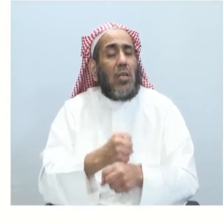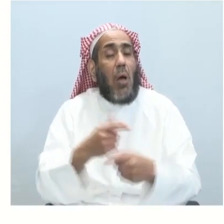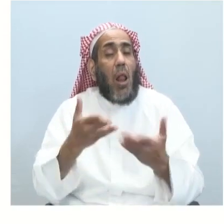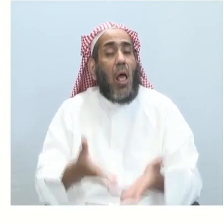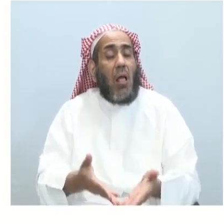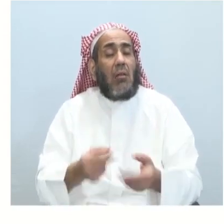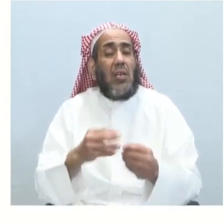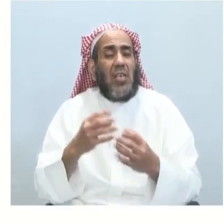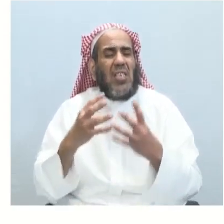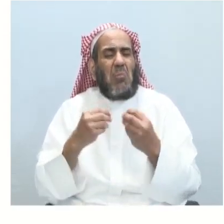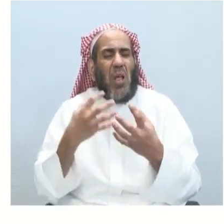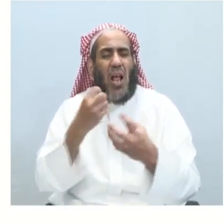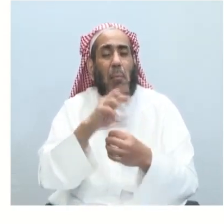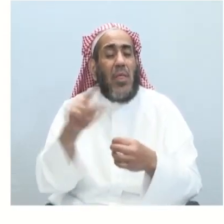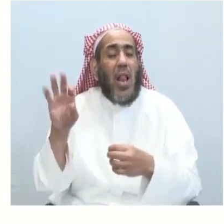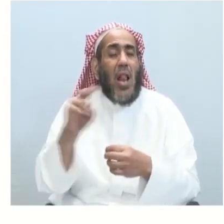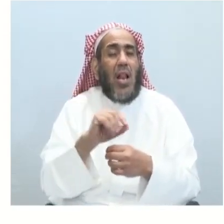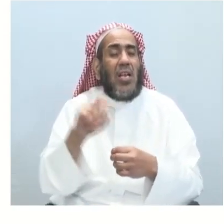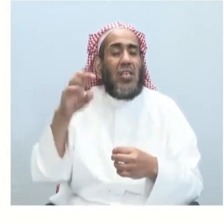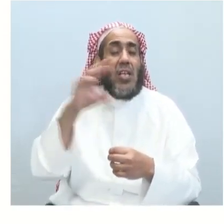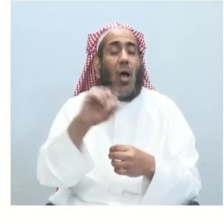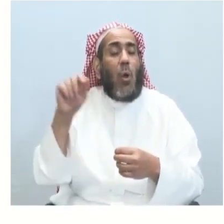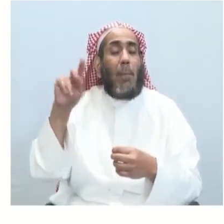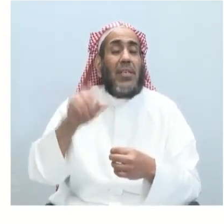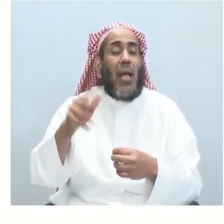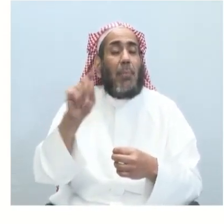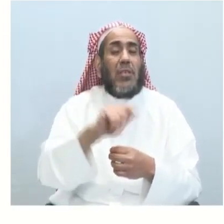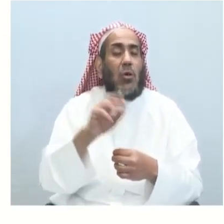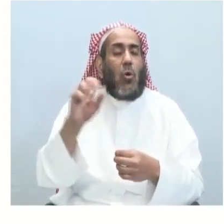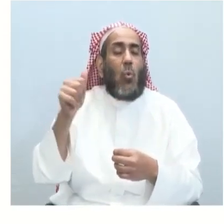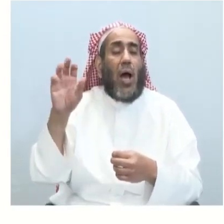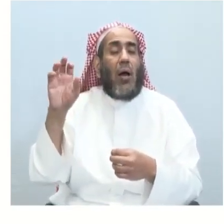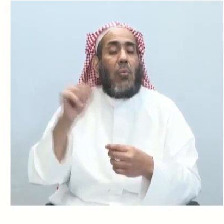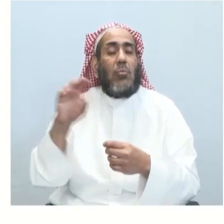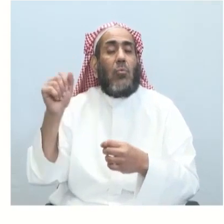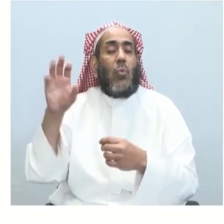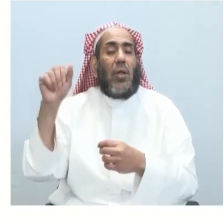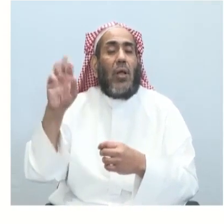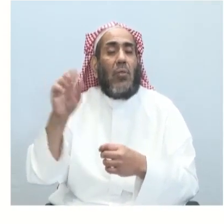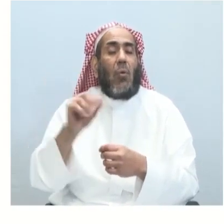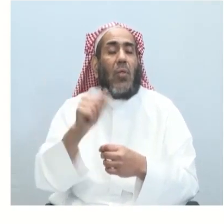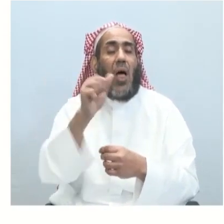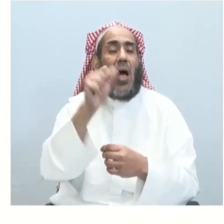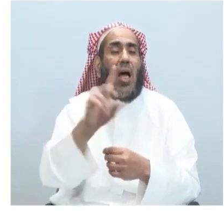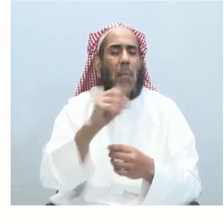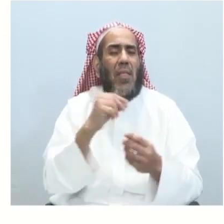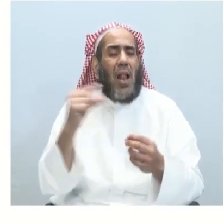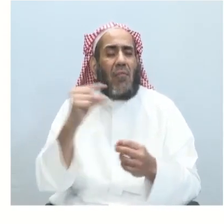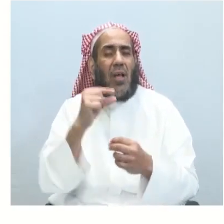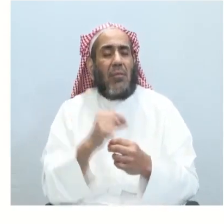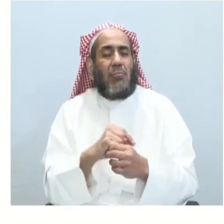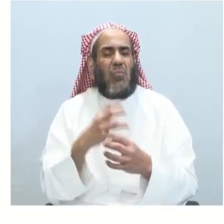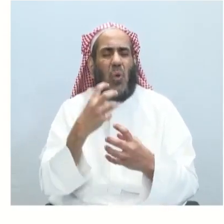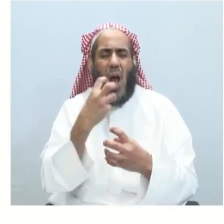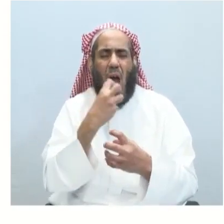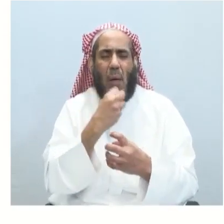وفيها الفاظ شيء من من الغرابه مثل جدا والبسا بسس وانضاف سبس وانضاف اللي